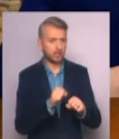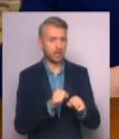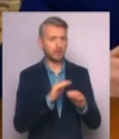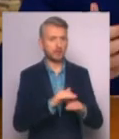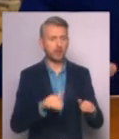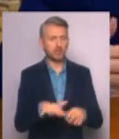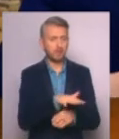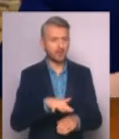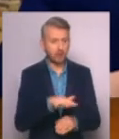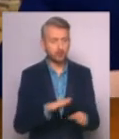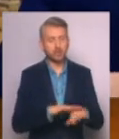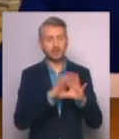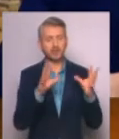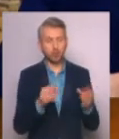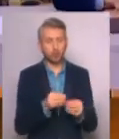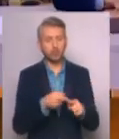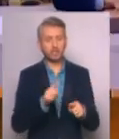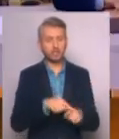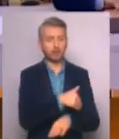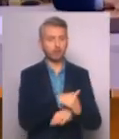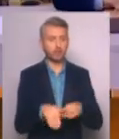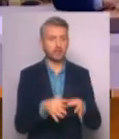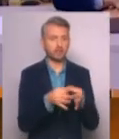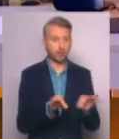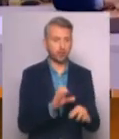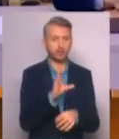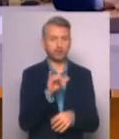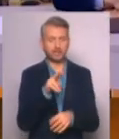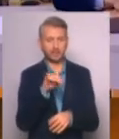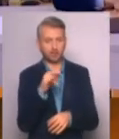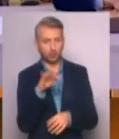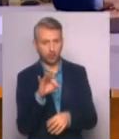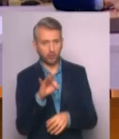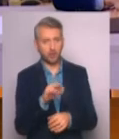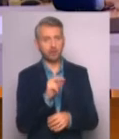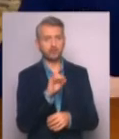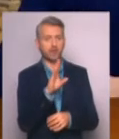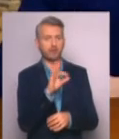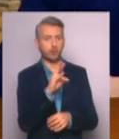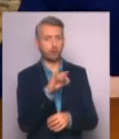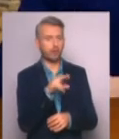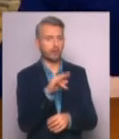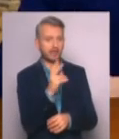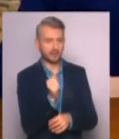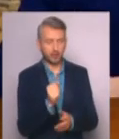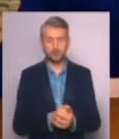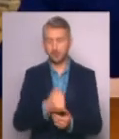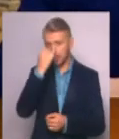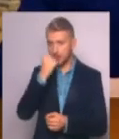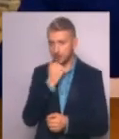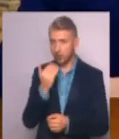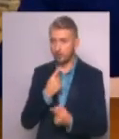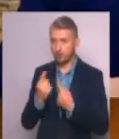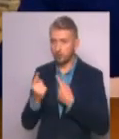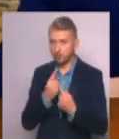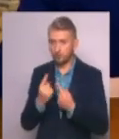майданчики. Ну, в цілому, це вулиці Свободи, Світлицького, так. Чорнопільська. Так, пане Вадиме, вам дякую за розмову. Я вдячна, що ви сьогодні завітали